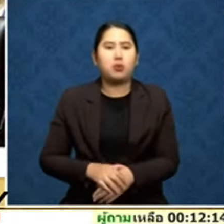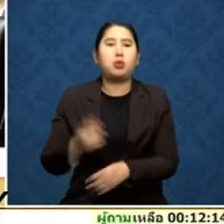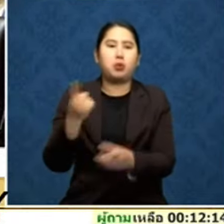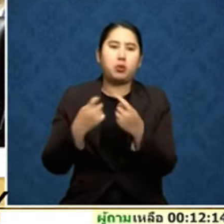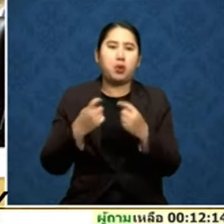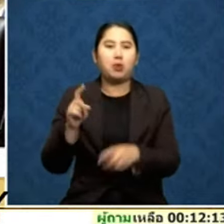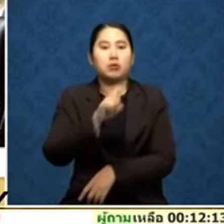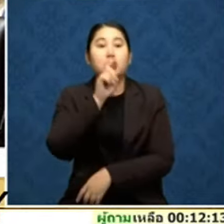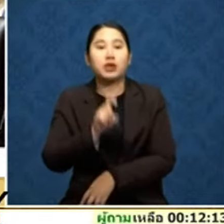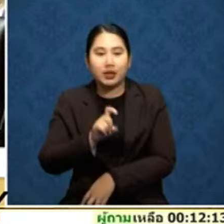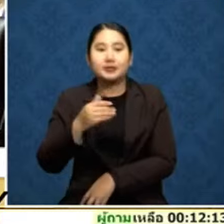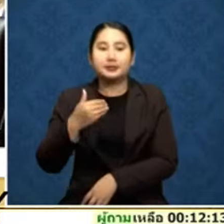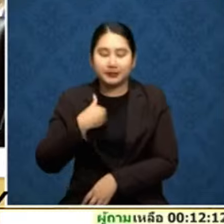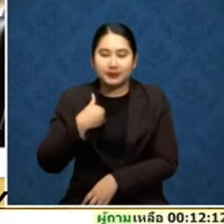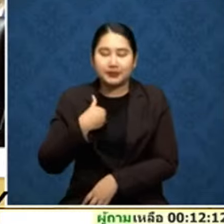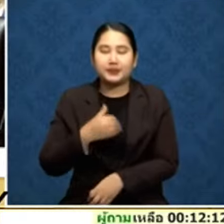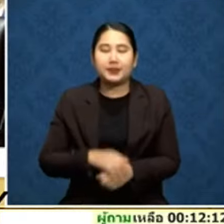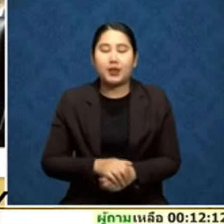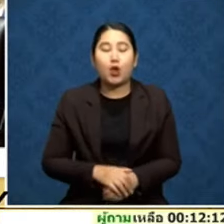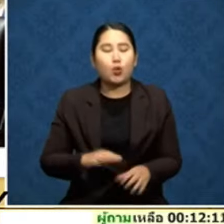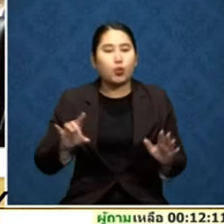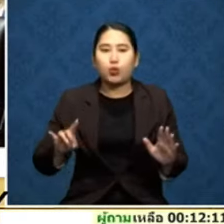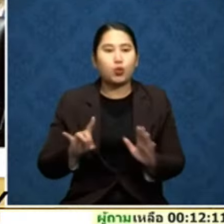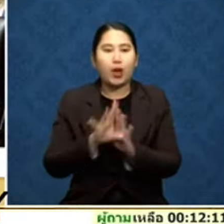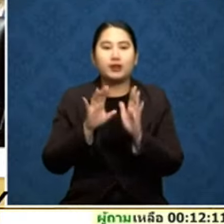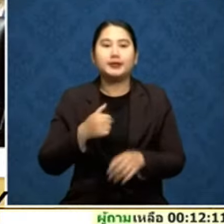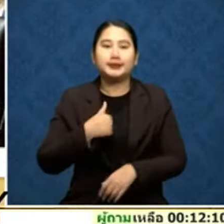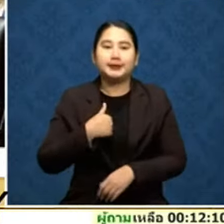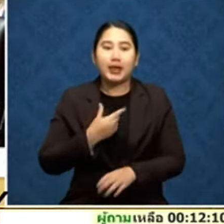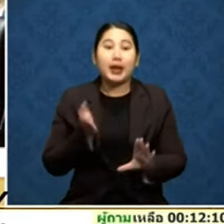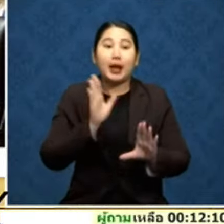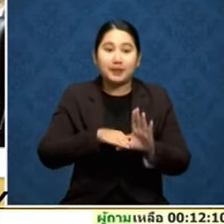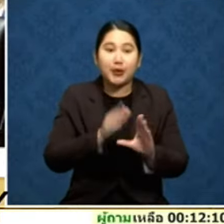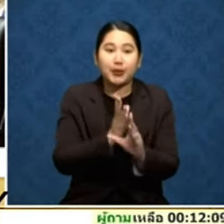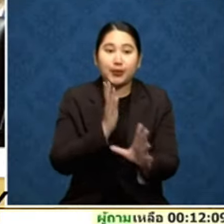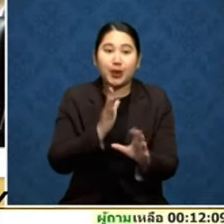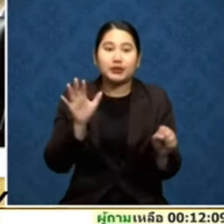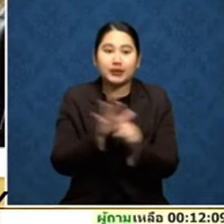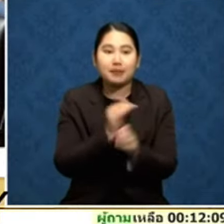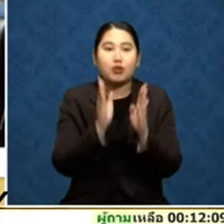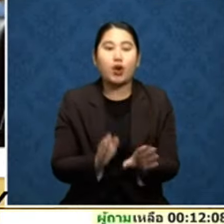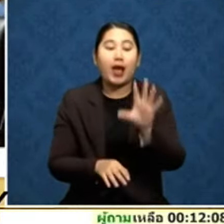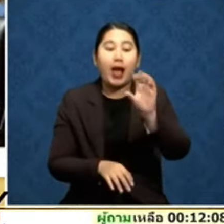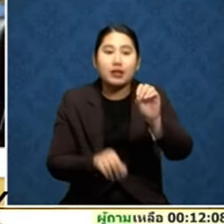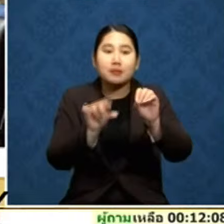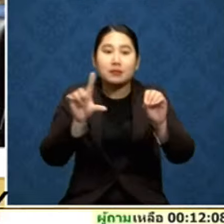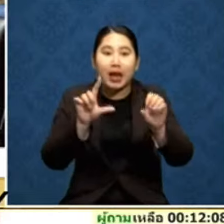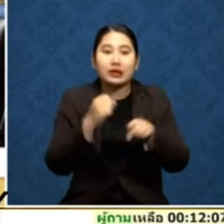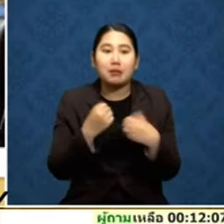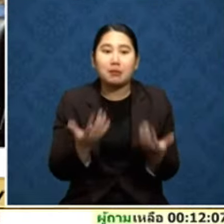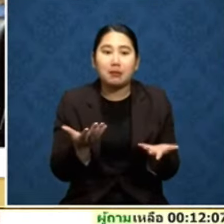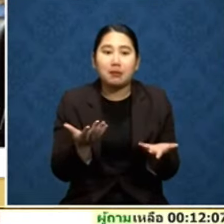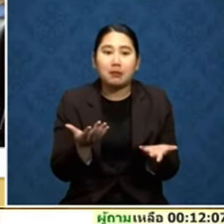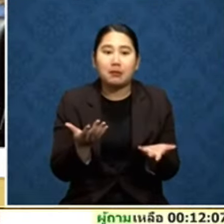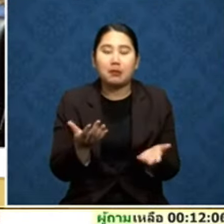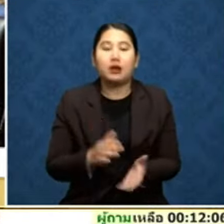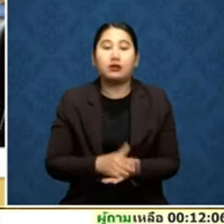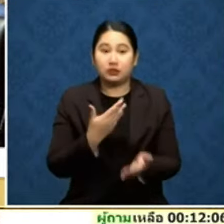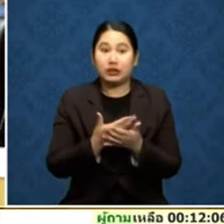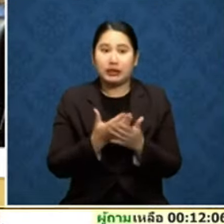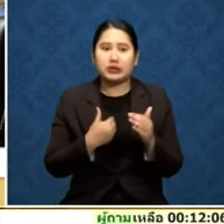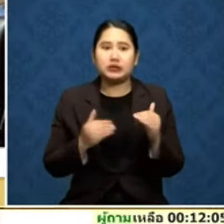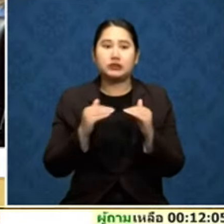ก็คือว่าแล้วอย่างนี้ถ้าสุดท้ายคนมาลงทะเบียนเต็ม50ล้านคนจะทำอย่างไรเขายังจะได้รับสิ